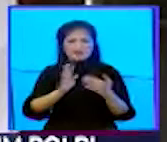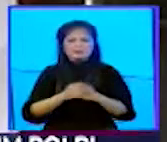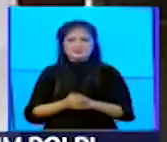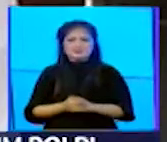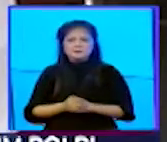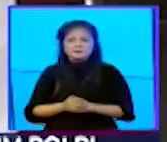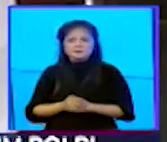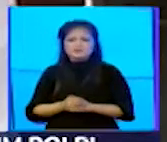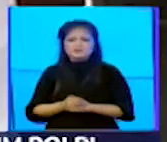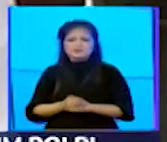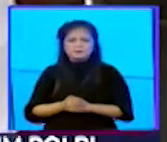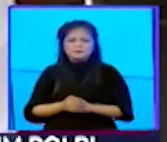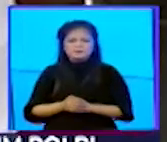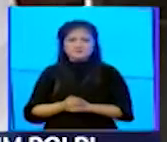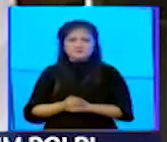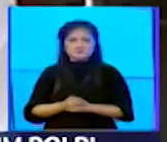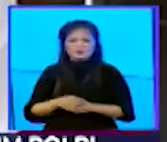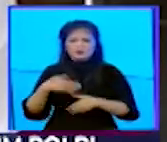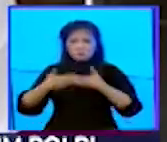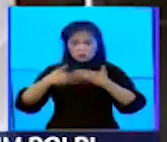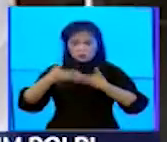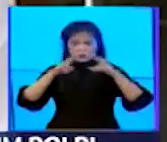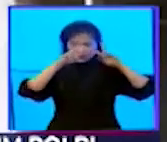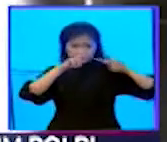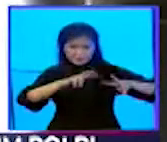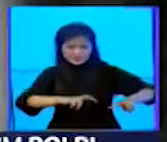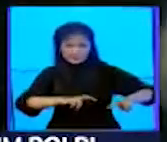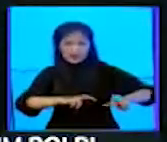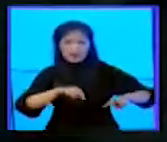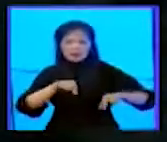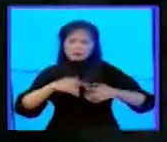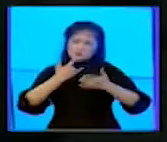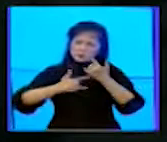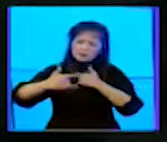proses pengembangan penyelidikan dan penyidikan tetap kita lakukan.